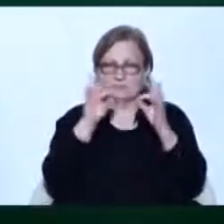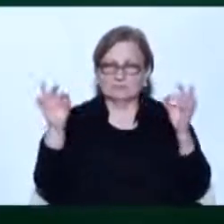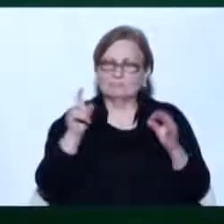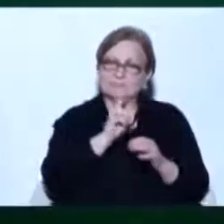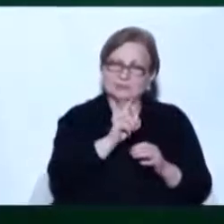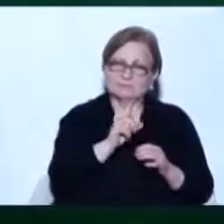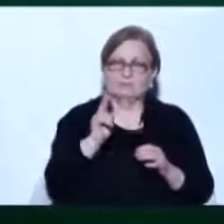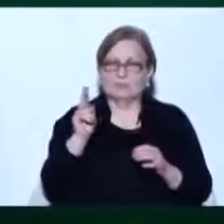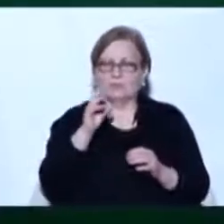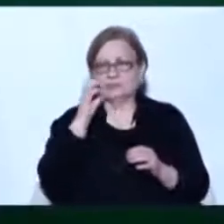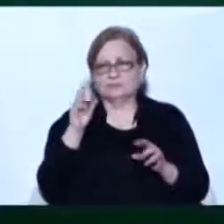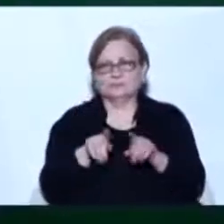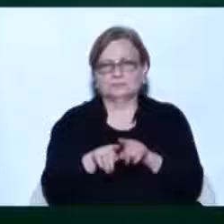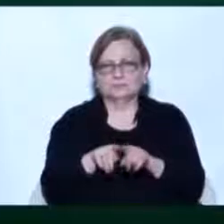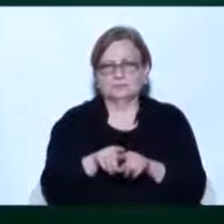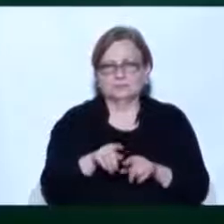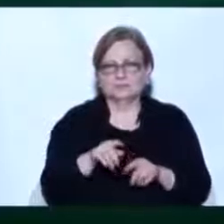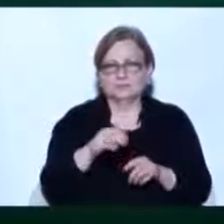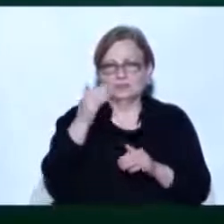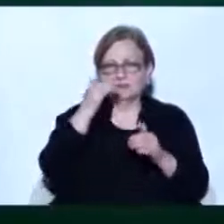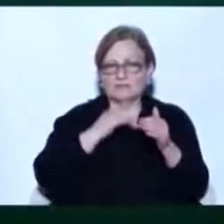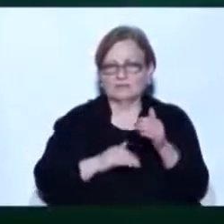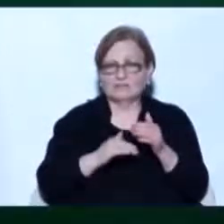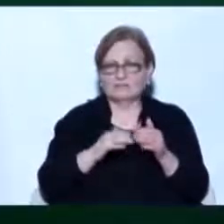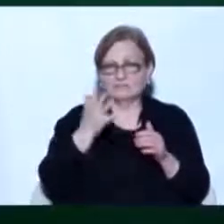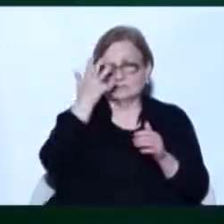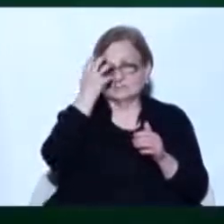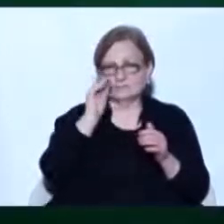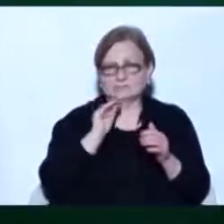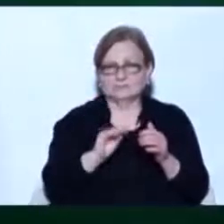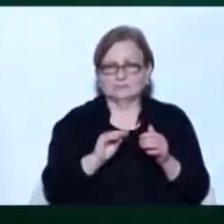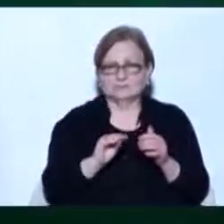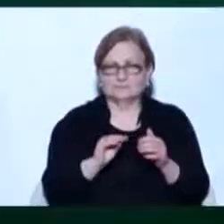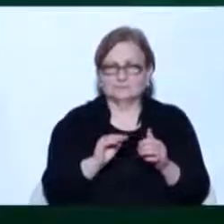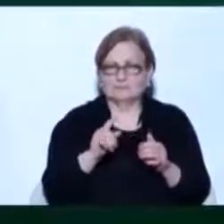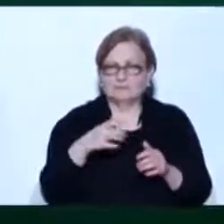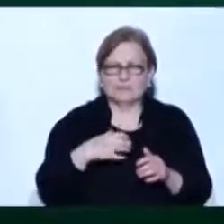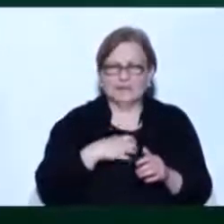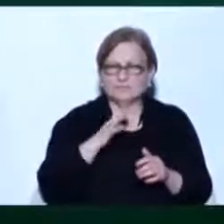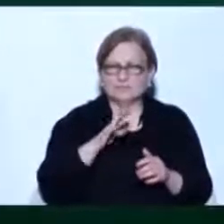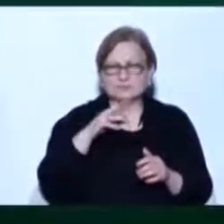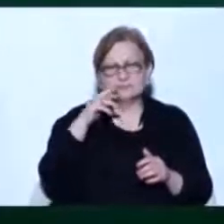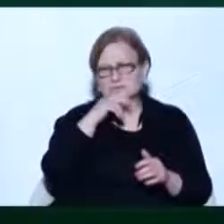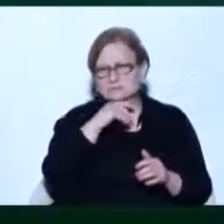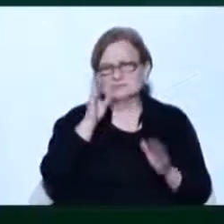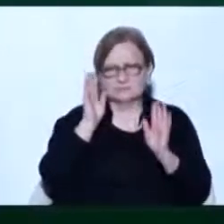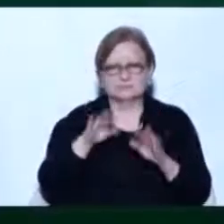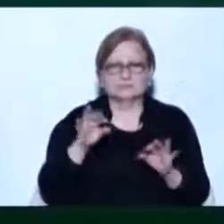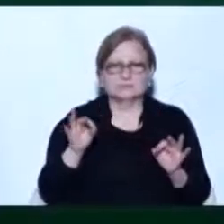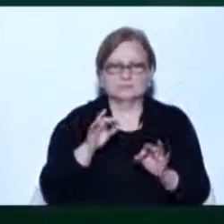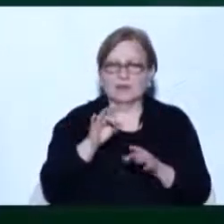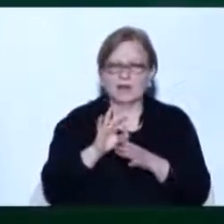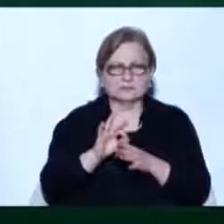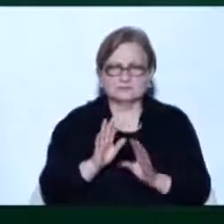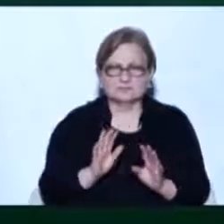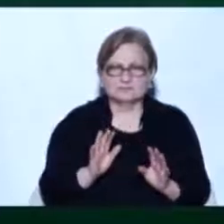კლასელმაც. ქვემოთ ილუსტრაცია დაურთე. არ შეგეშინდეს შეცდომების დაშვების. არ